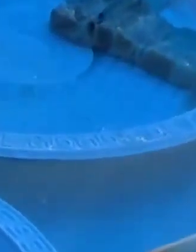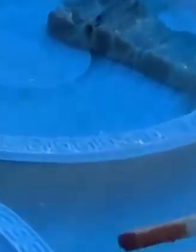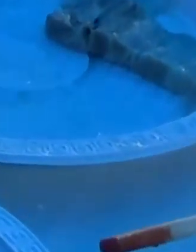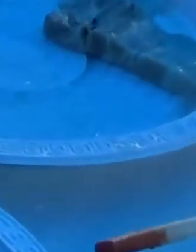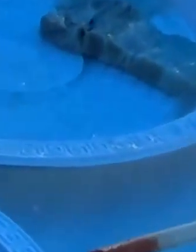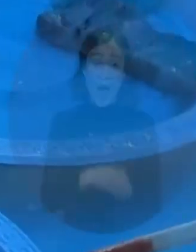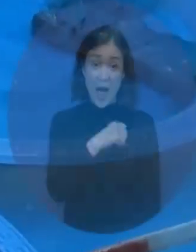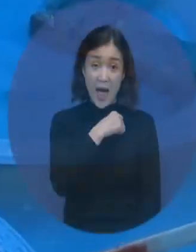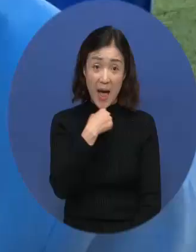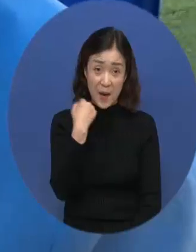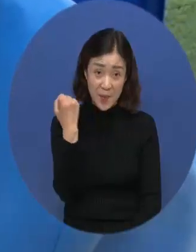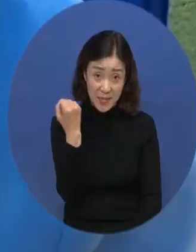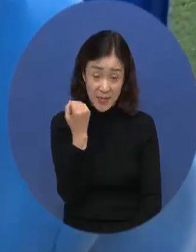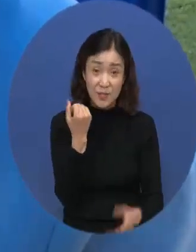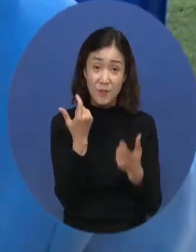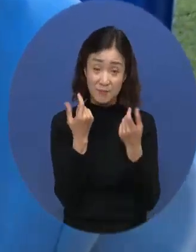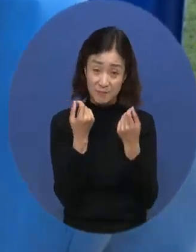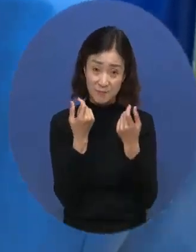맛있게 드시는 것 같죠?